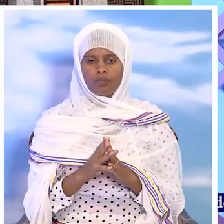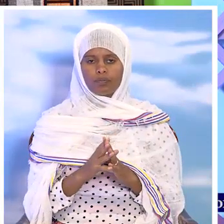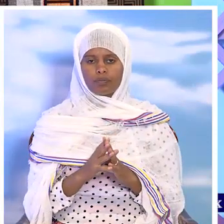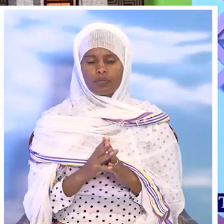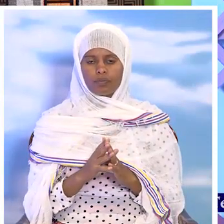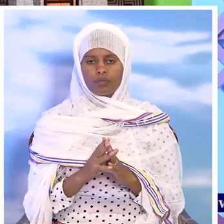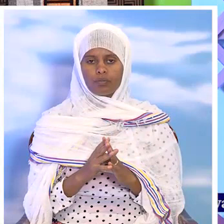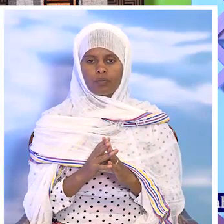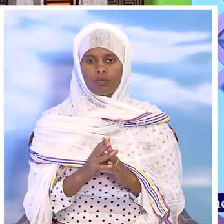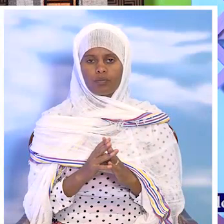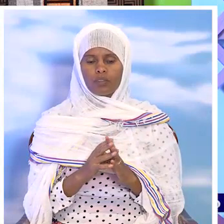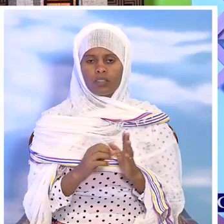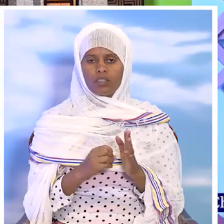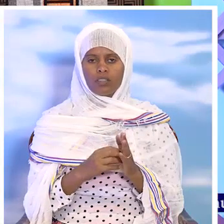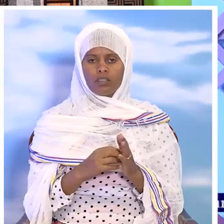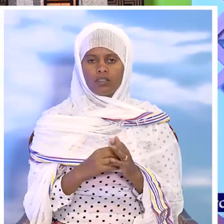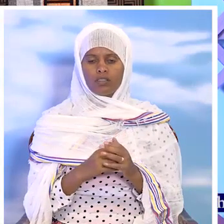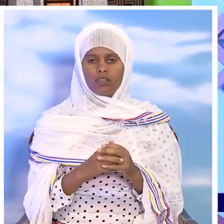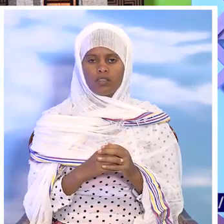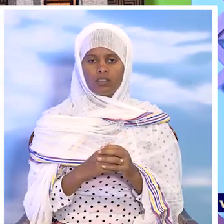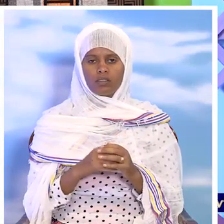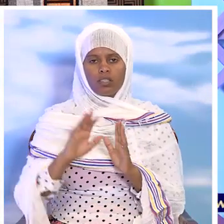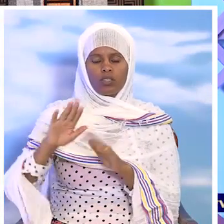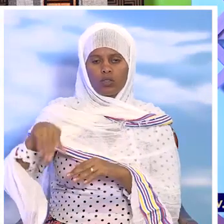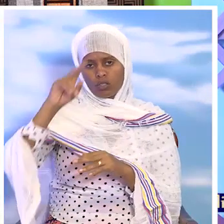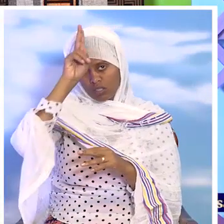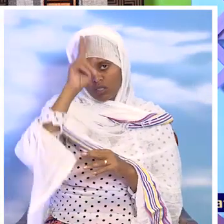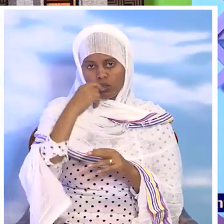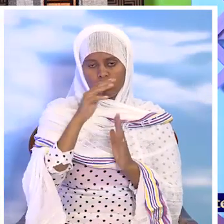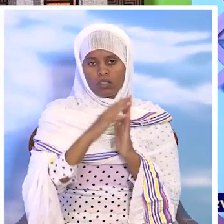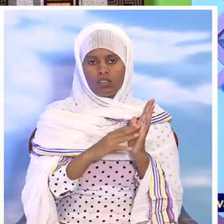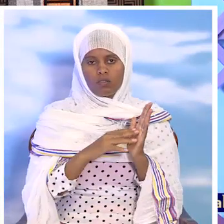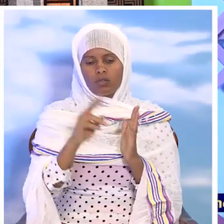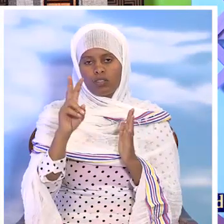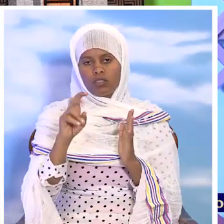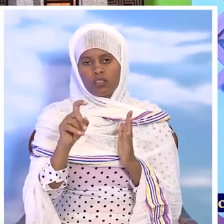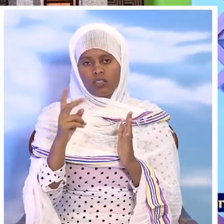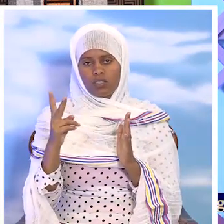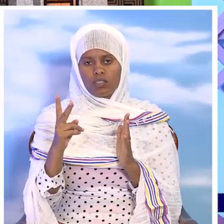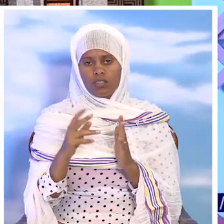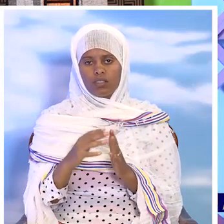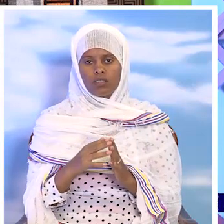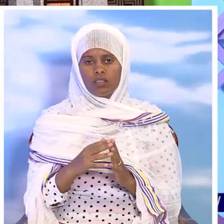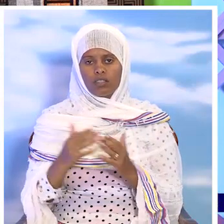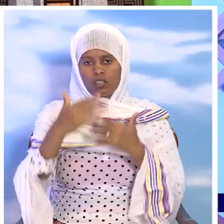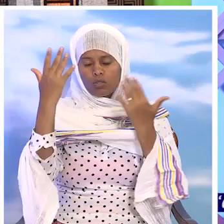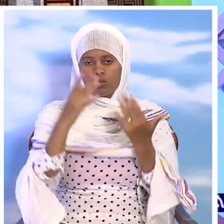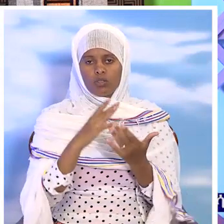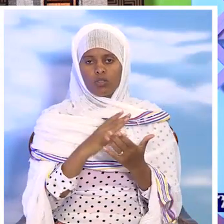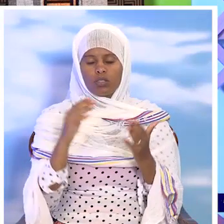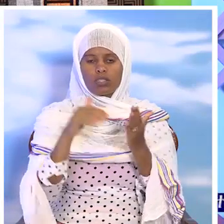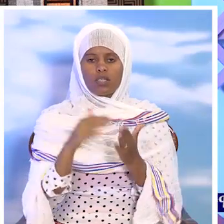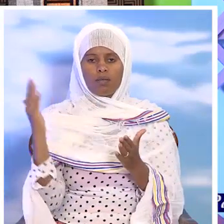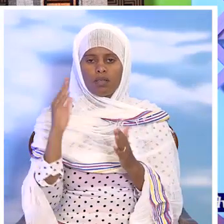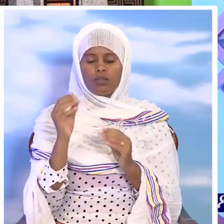ስለዚ እዚ እዩ ወእምዝ ሃደጎ ዲያብሎስ ኢሉ እታ ምዕራፍ ቁፅር 12 ገሊፅዋ ዘሎ ክሳብ መዓስ እዩ